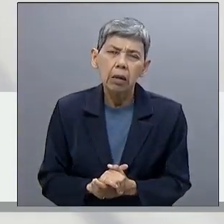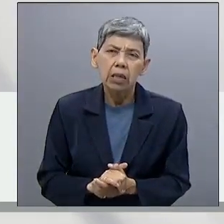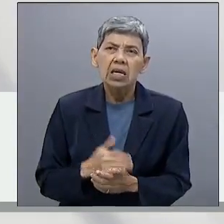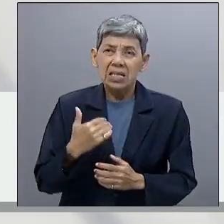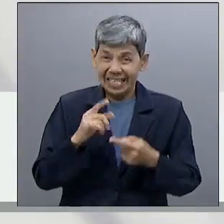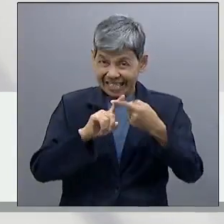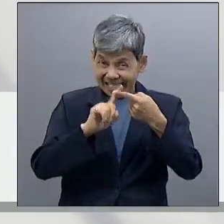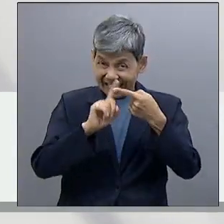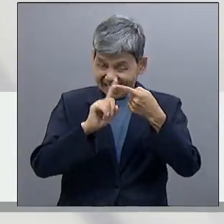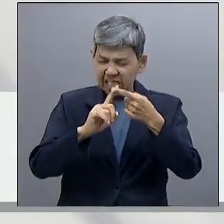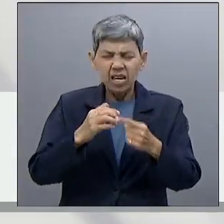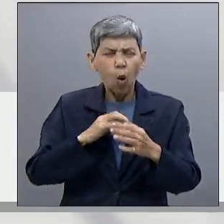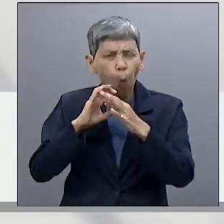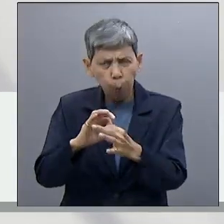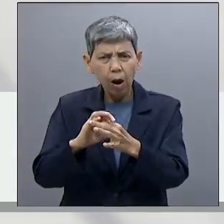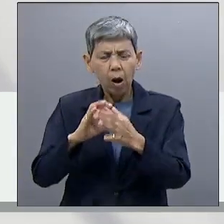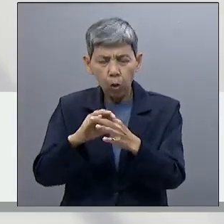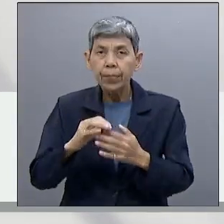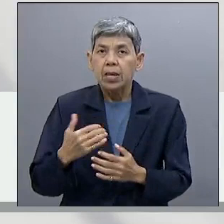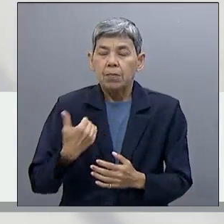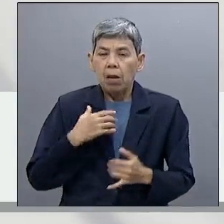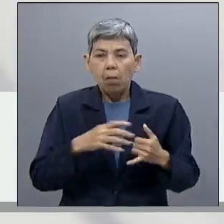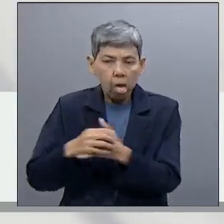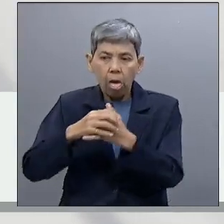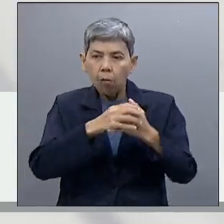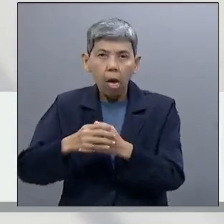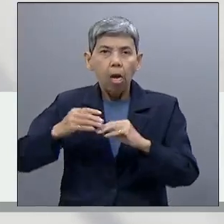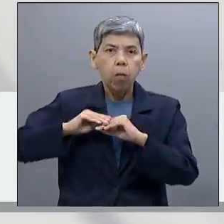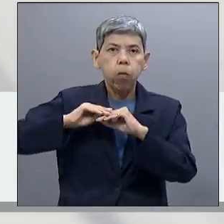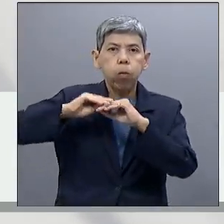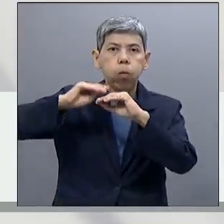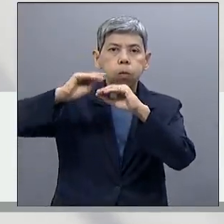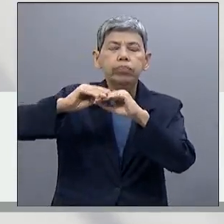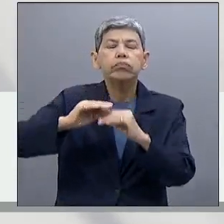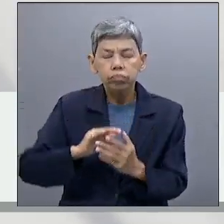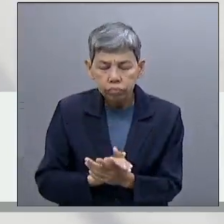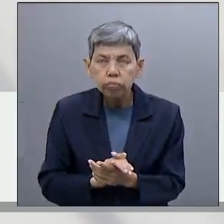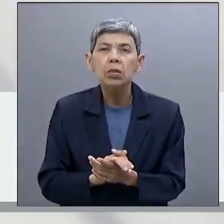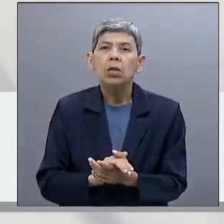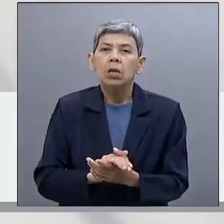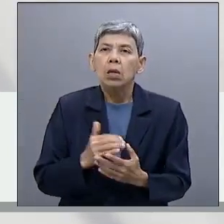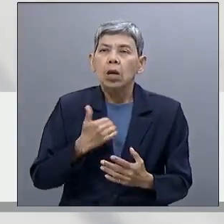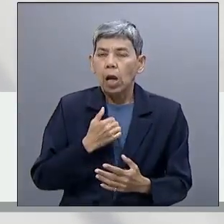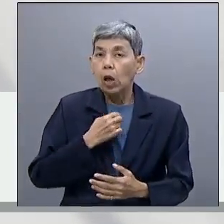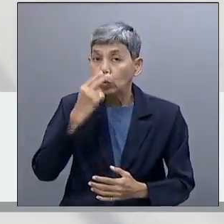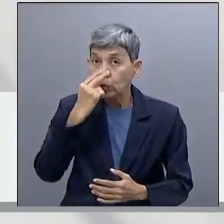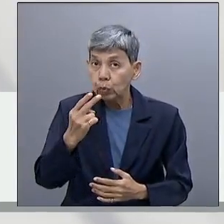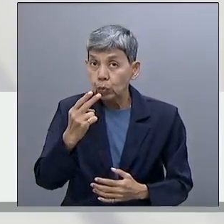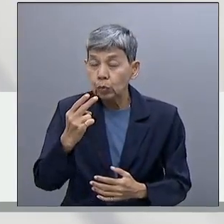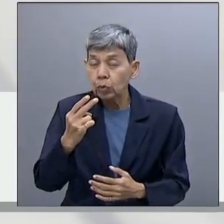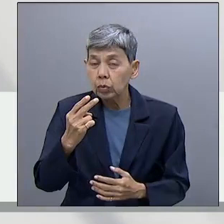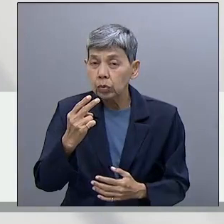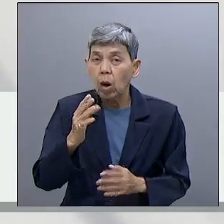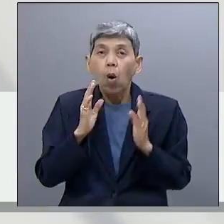อันนี้คือเป็นสิ่งที่ห่วงก็คือว่ามันมีการจับเพิ่มนี่เป็นที่ขอใจอย่างน้อยแสดงว่า